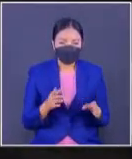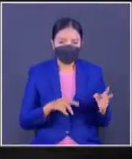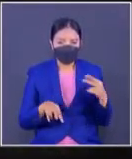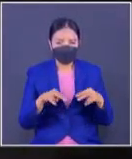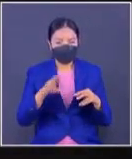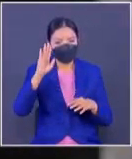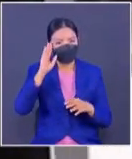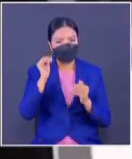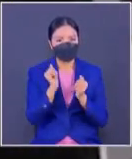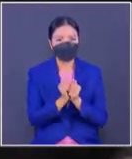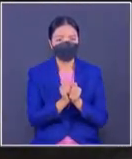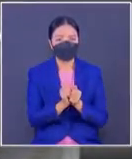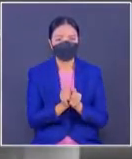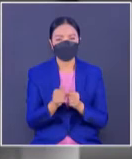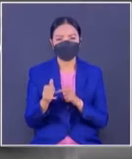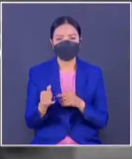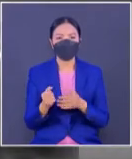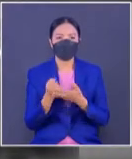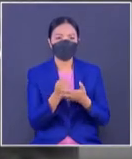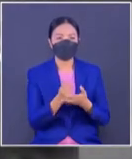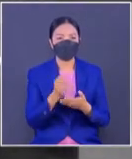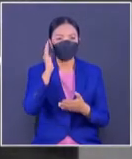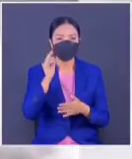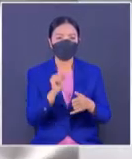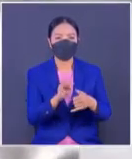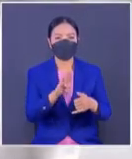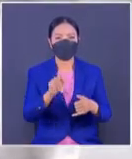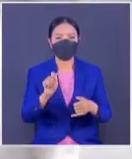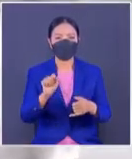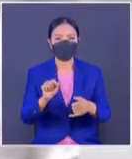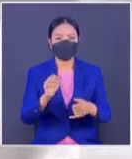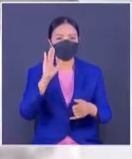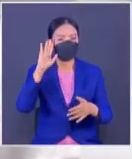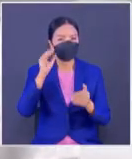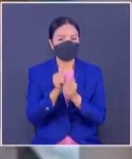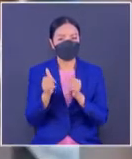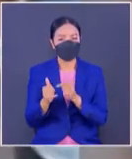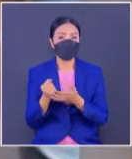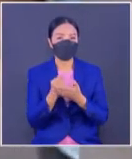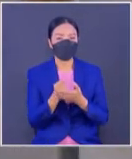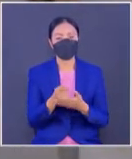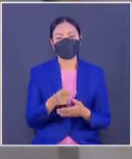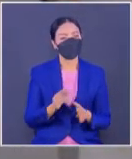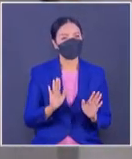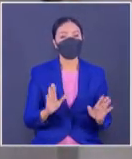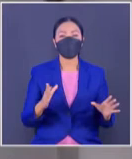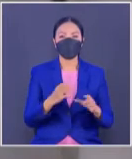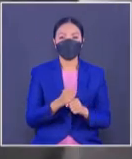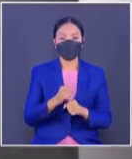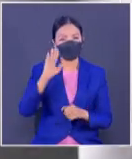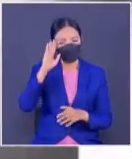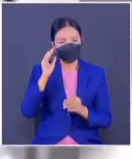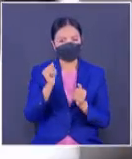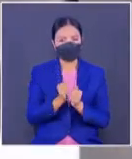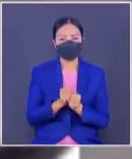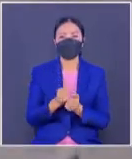ตำรวจที่ถูกกล่าวหาว่ามีส่วนเกี่ยวข้องในการช่วยเหลือผู้ต้องหานะครับผู้แทนสำนักงานเจรตำรวจสรุปภาพรวมระบุว่ามีเจ้าหน้าที่ถูกกล่าวห